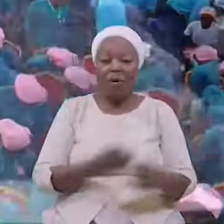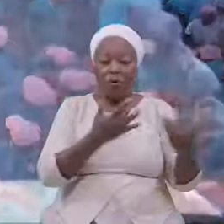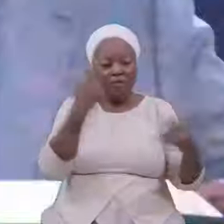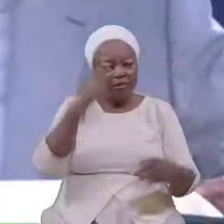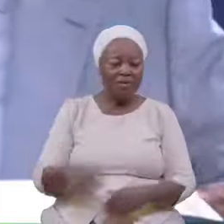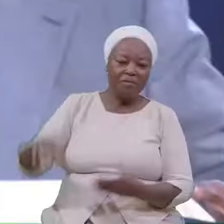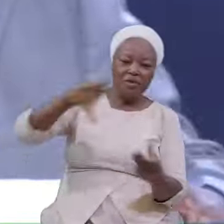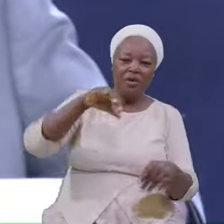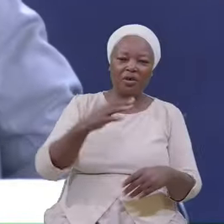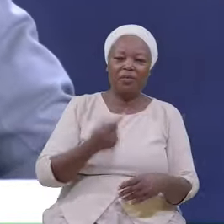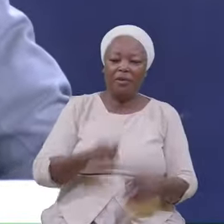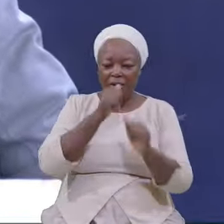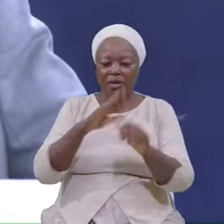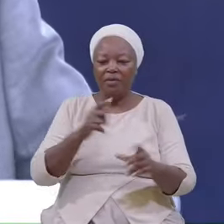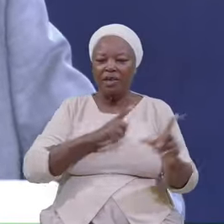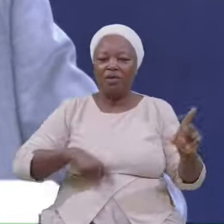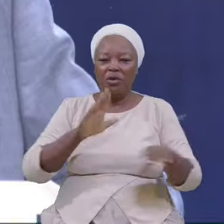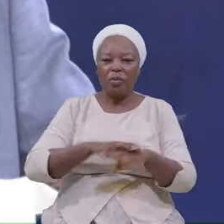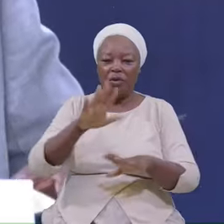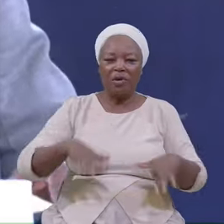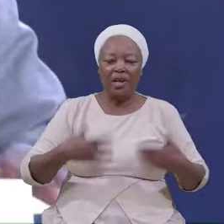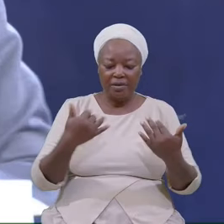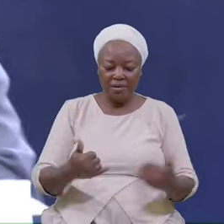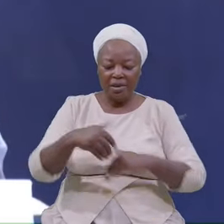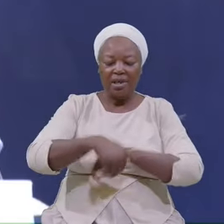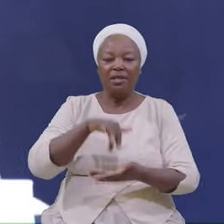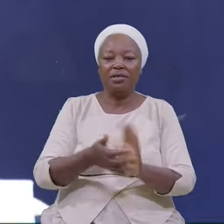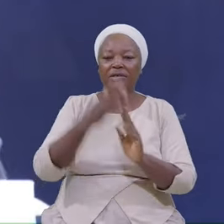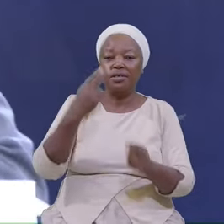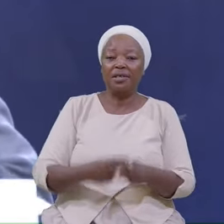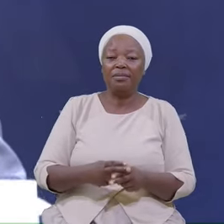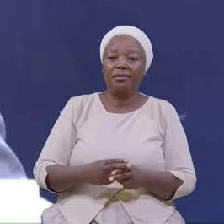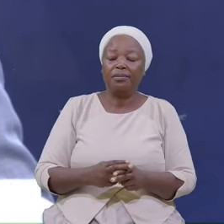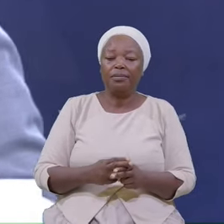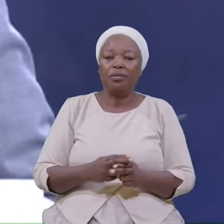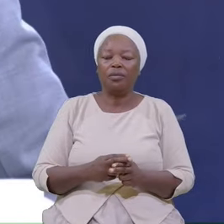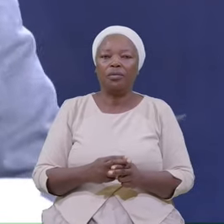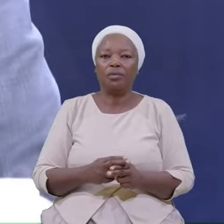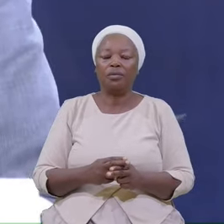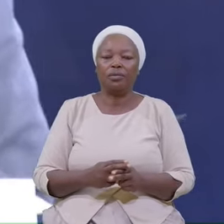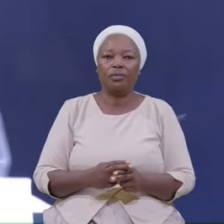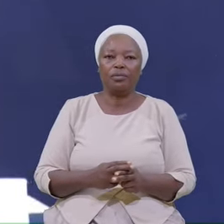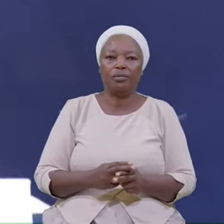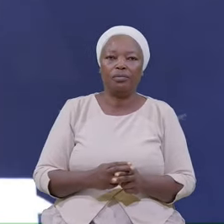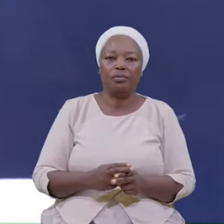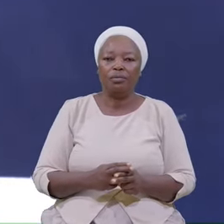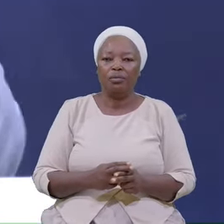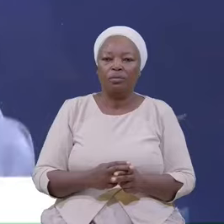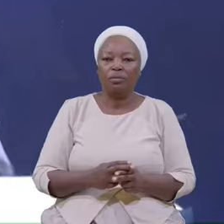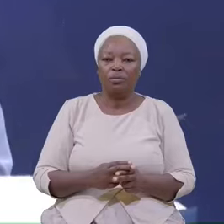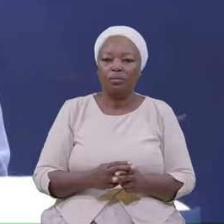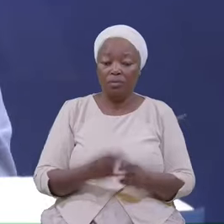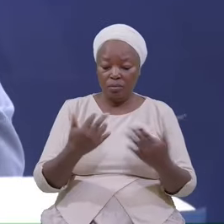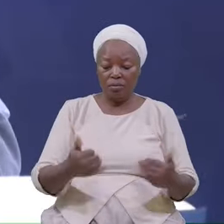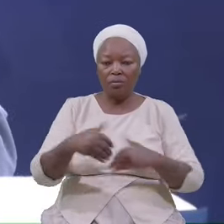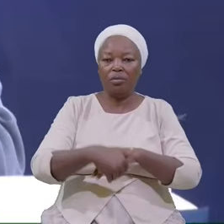outpouring of the blessing of God for you tonight. Asseyez-vous en attendant l'effusion des bénédictions de Dieu pour vous ce soir. Tonight